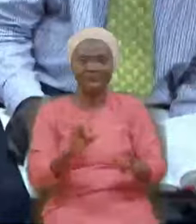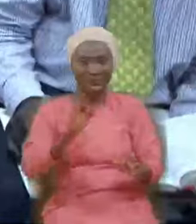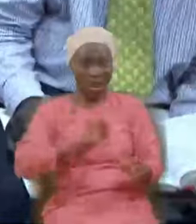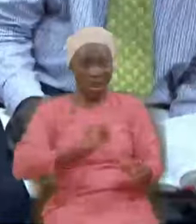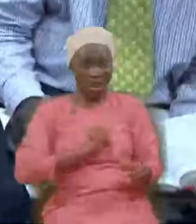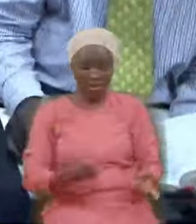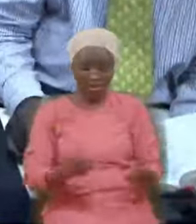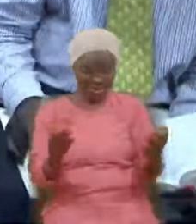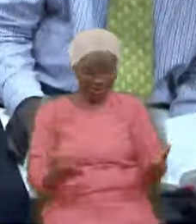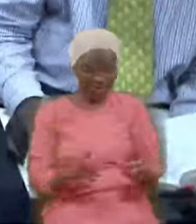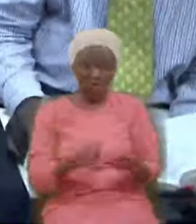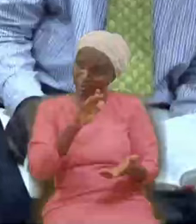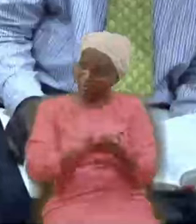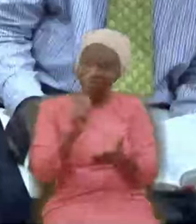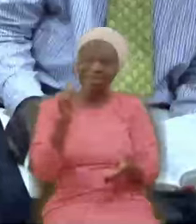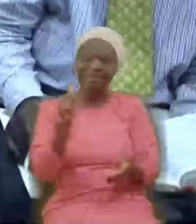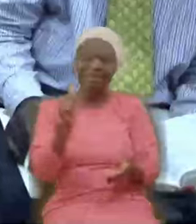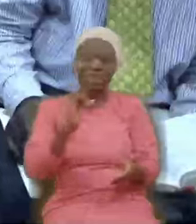croire. Je dis,